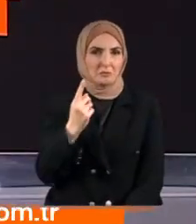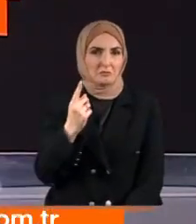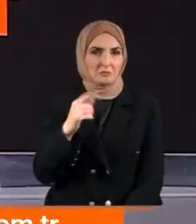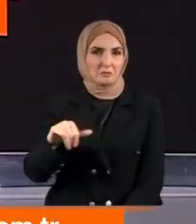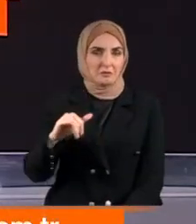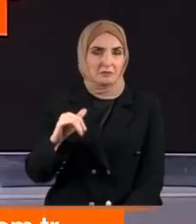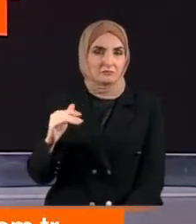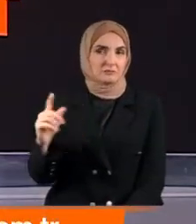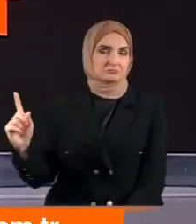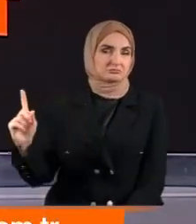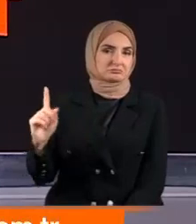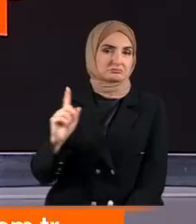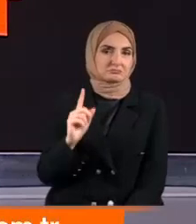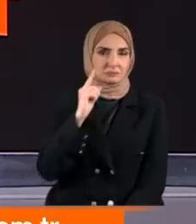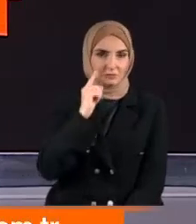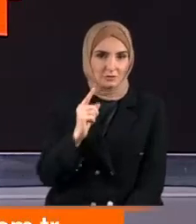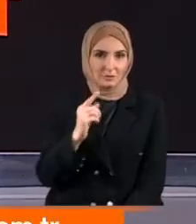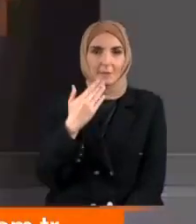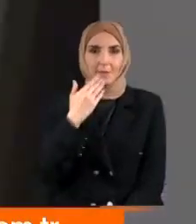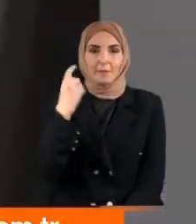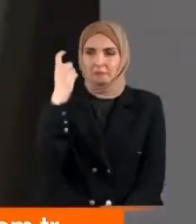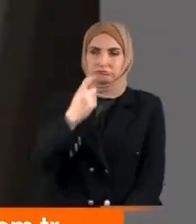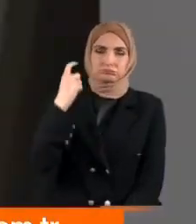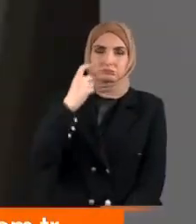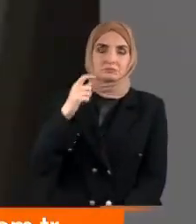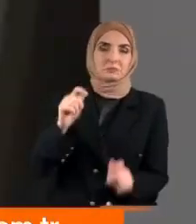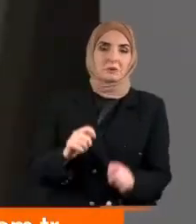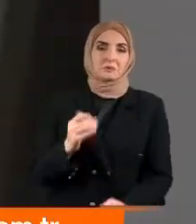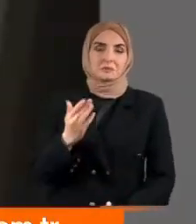yüzüne biber gazı sıktı.